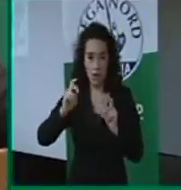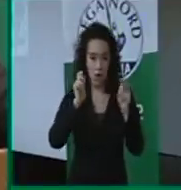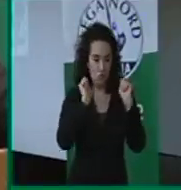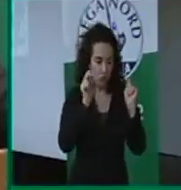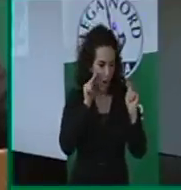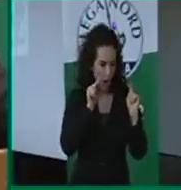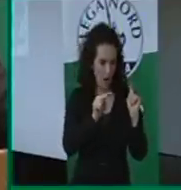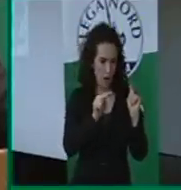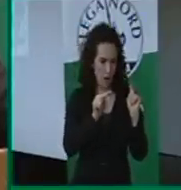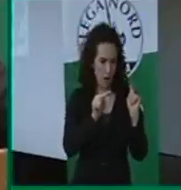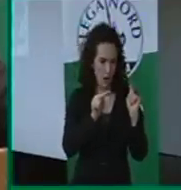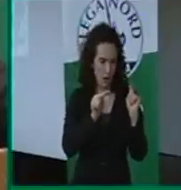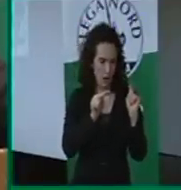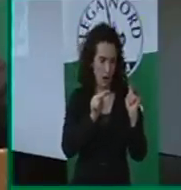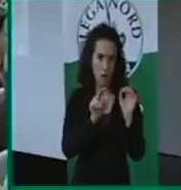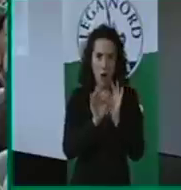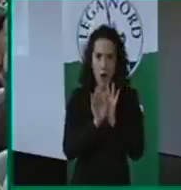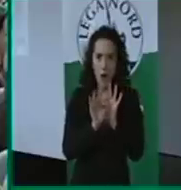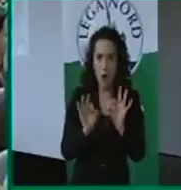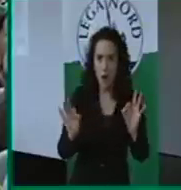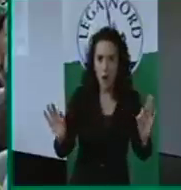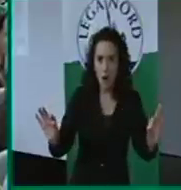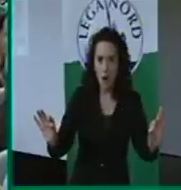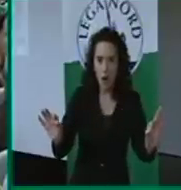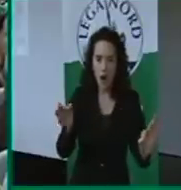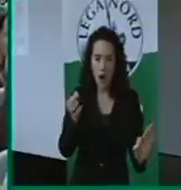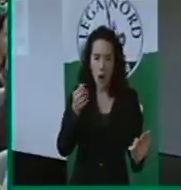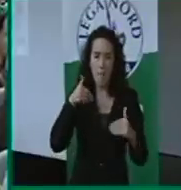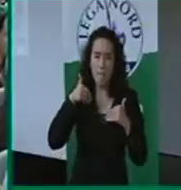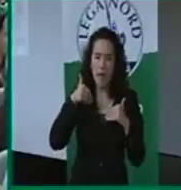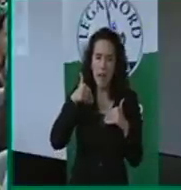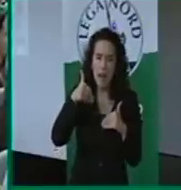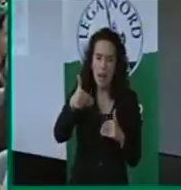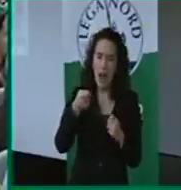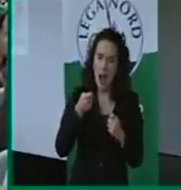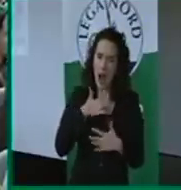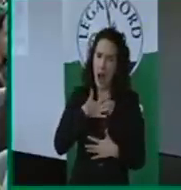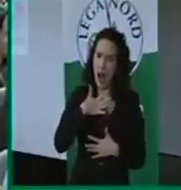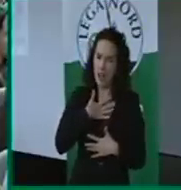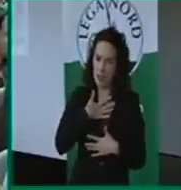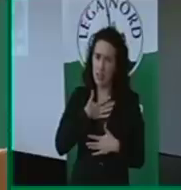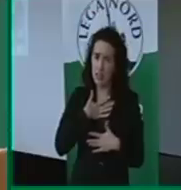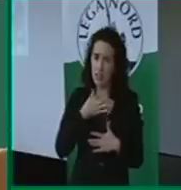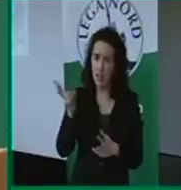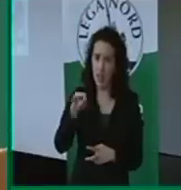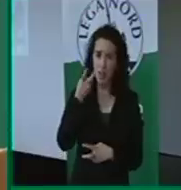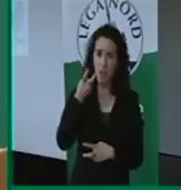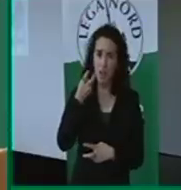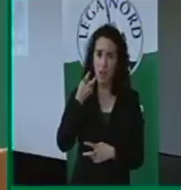che una cosa così fondamentale che impegnava tanti tanti miliardi nostri venisse totalmente